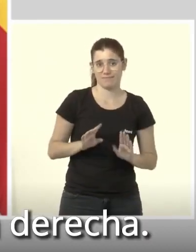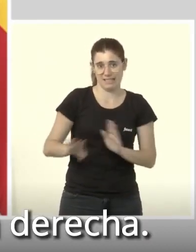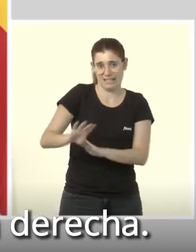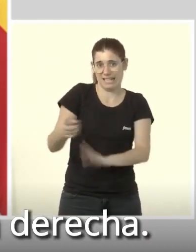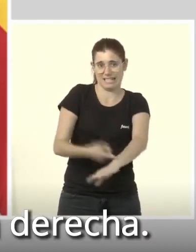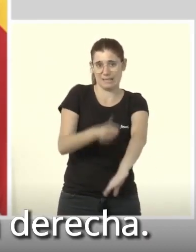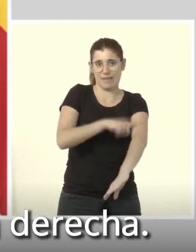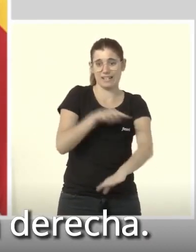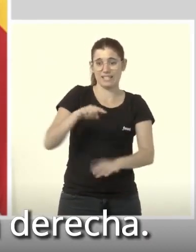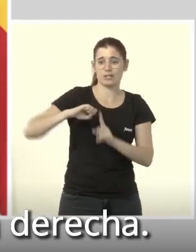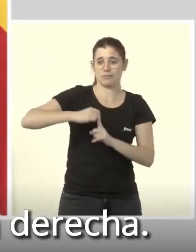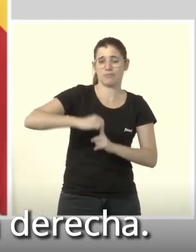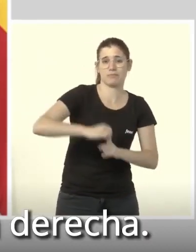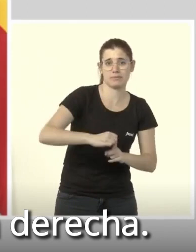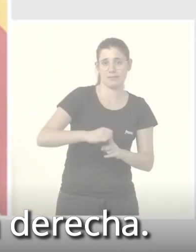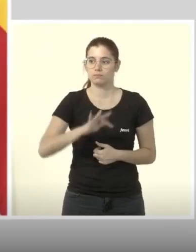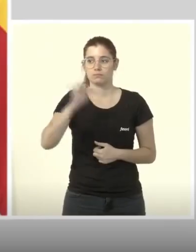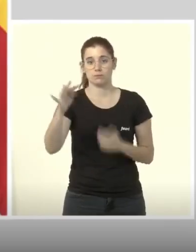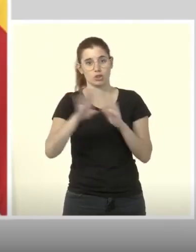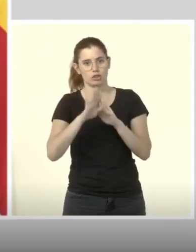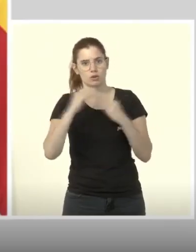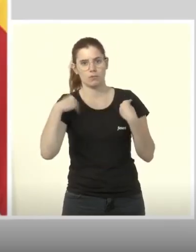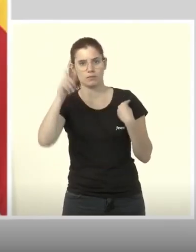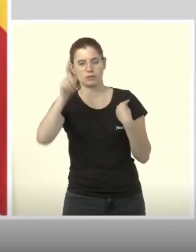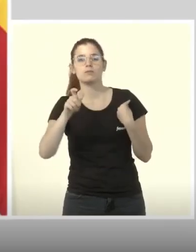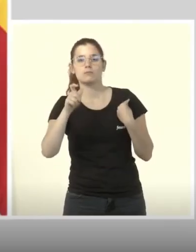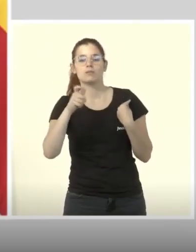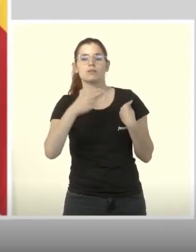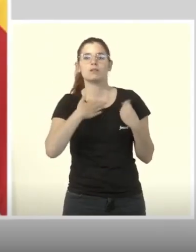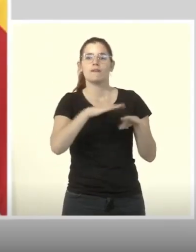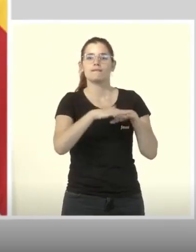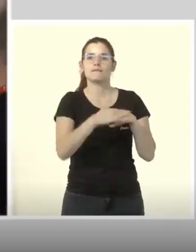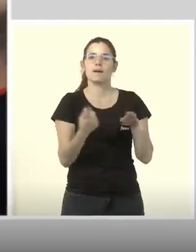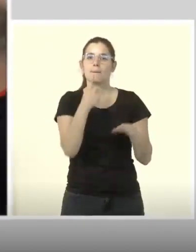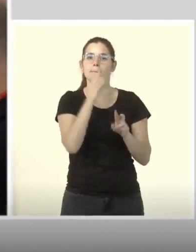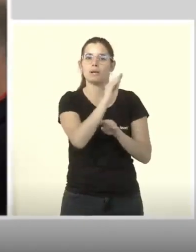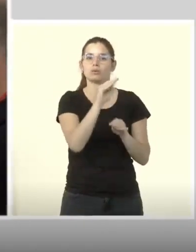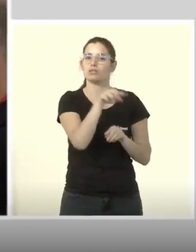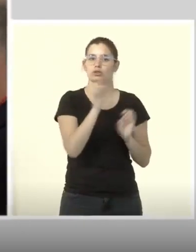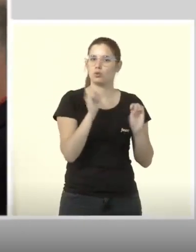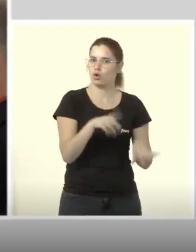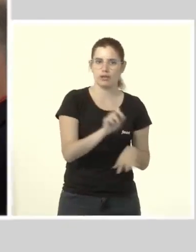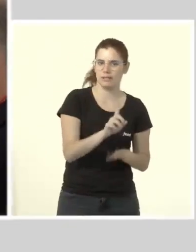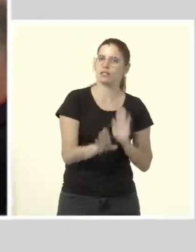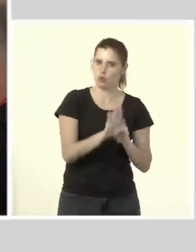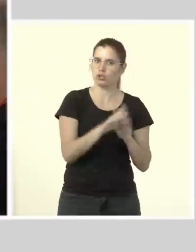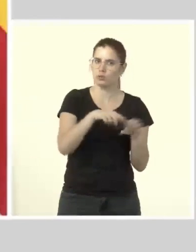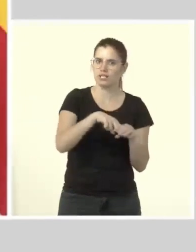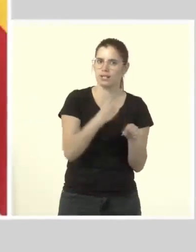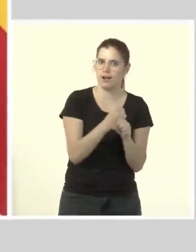Que això és una caseria que partís de l'extrema dreta. Permítame que le repregunte, entonces, usted no piensa dimitir i va seguir en el cargo.